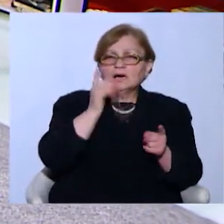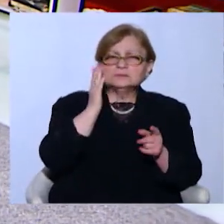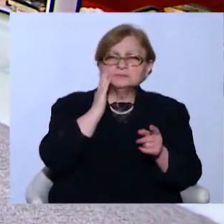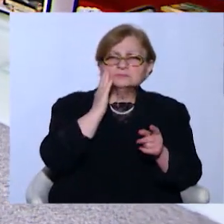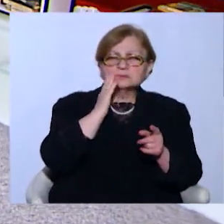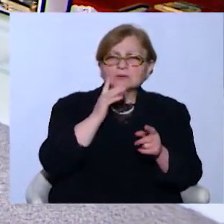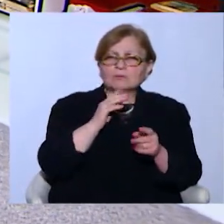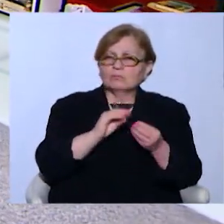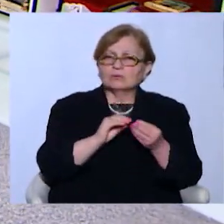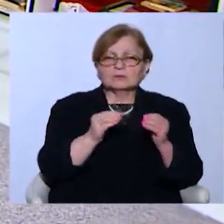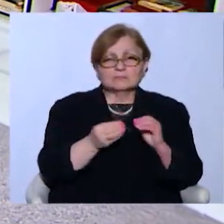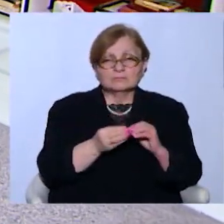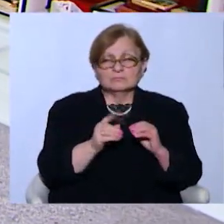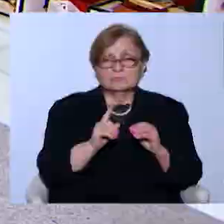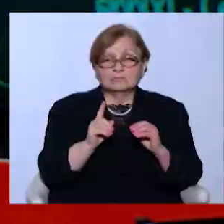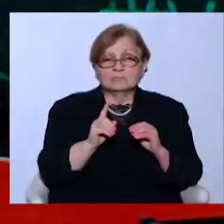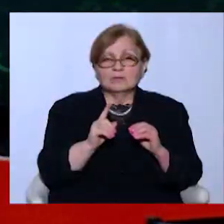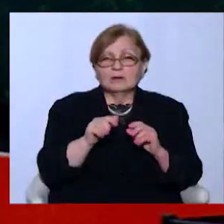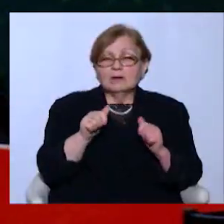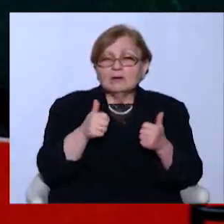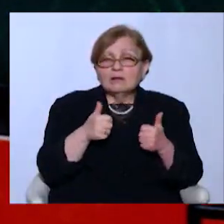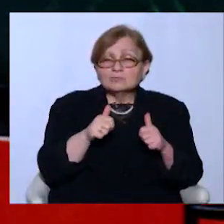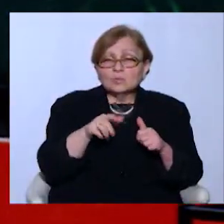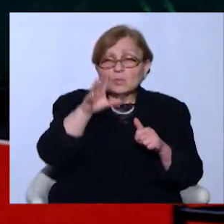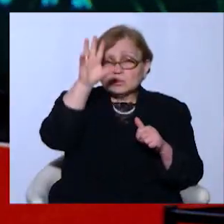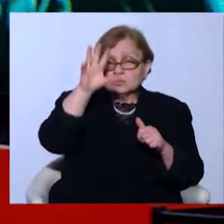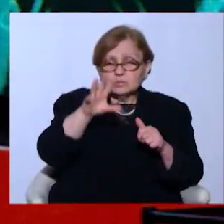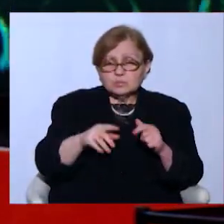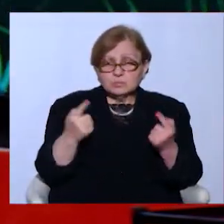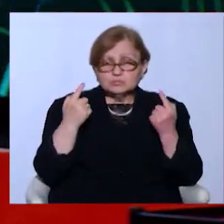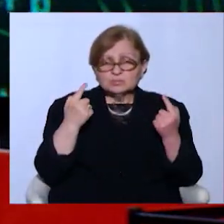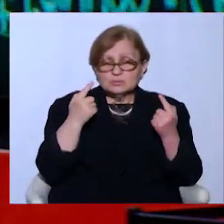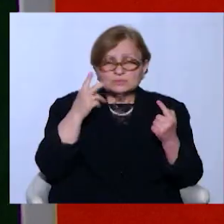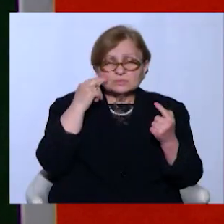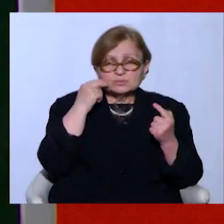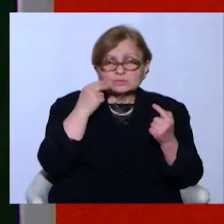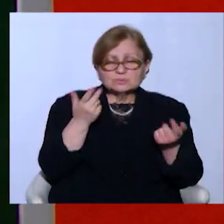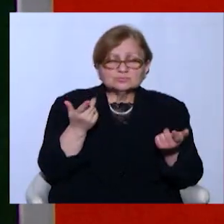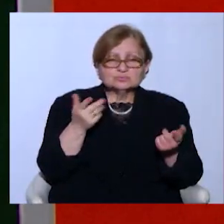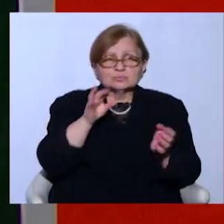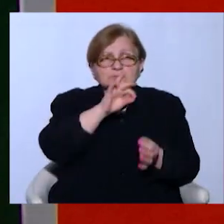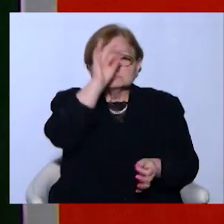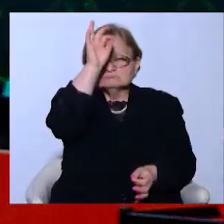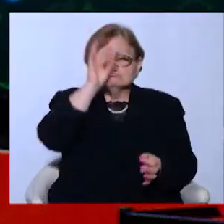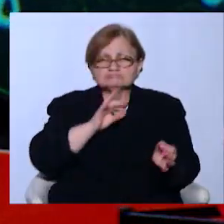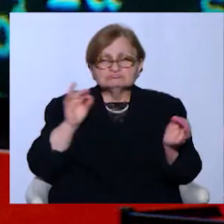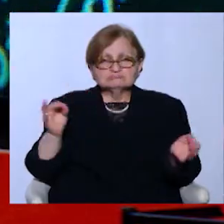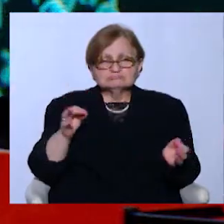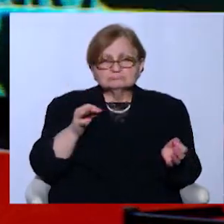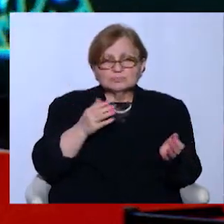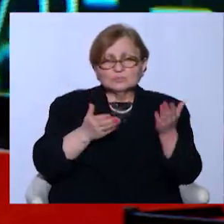რეალური პრობლემა გვაქვს იმ თვალსაზრისით, აი გამოწვევა თუ როგორ ავსახოთ ამ ხელა რიცხვი, ხო? რა მასშტაბი უნდა ავიღოთ, რომ თუ სიტყვაზე